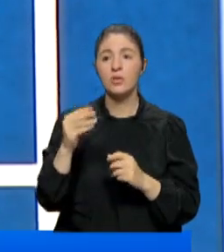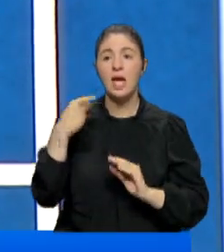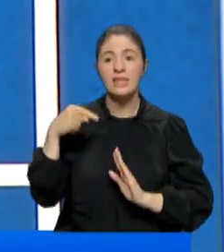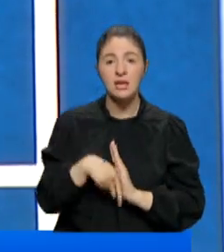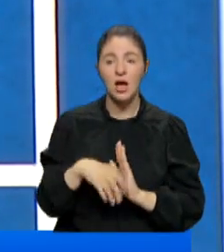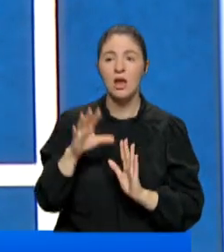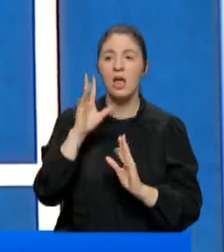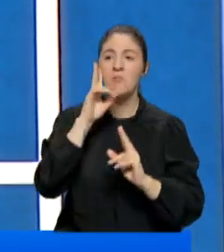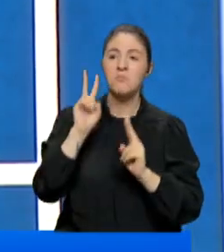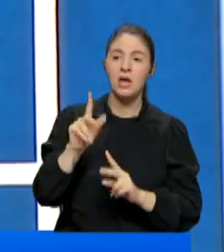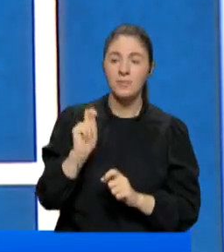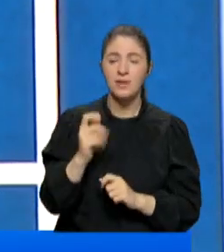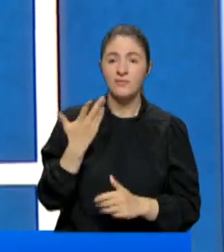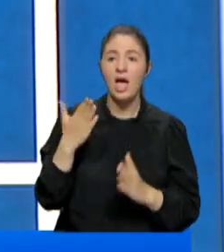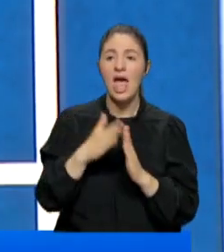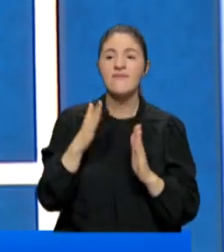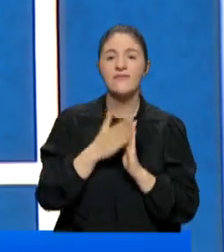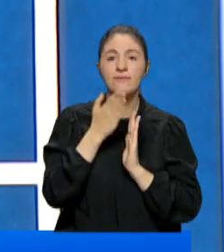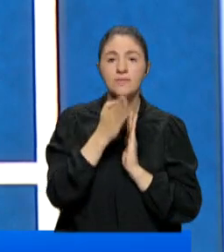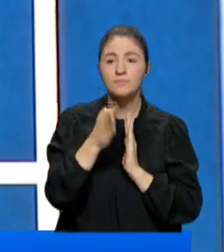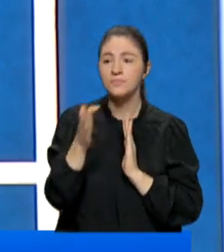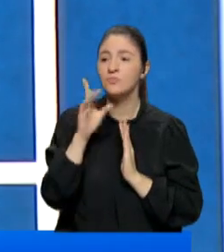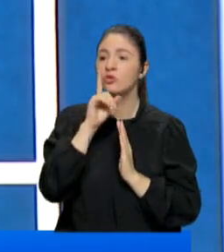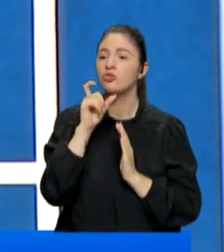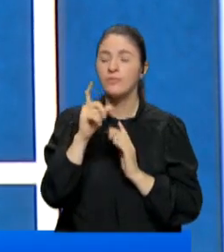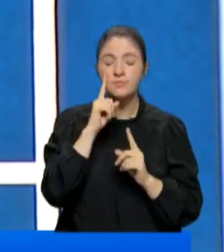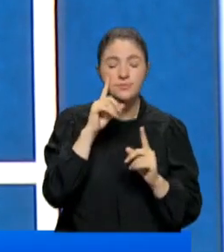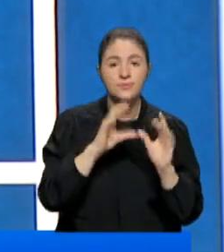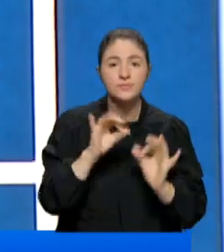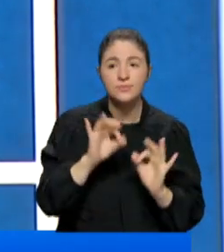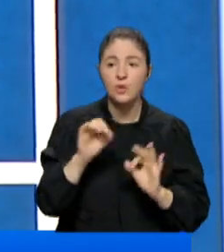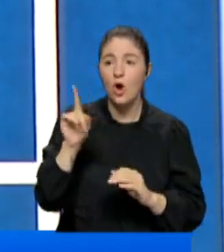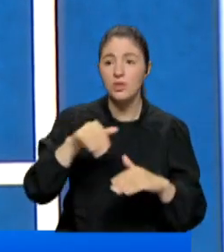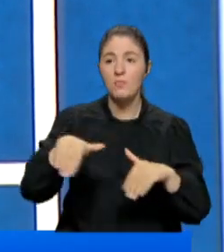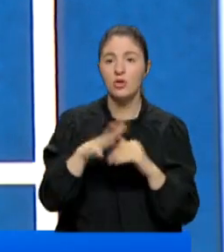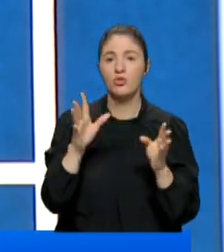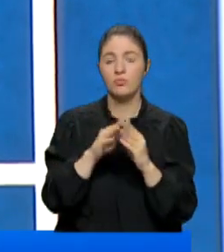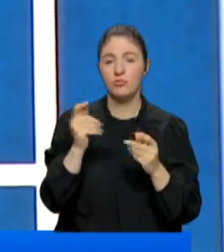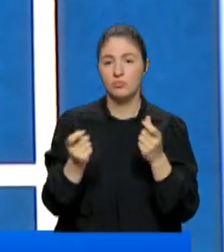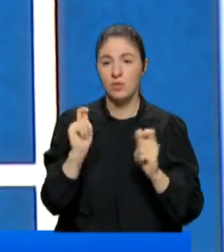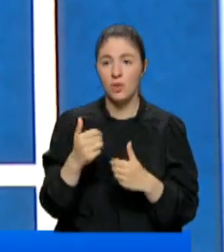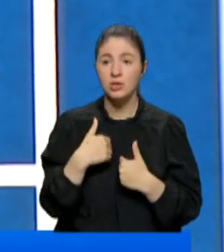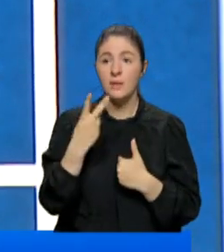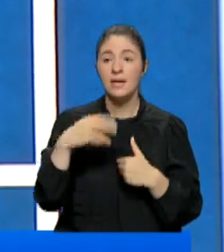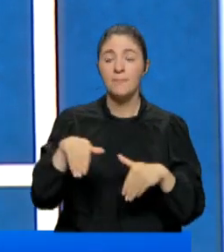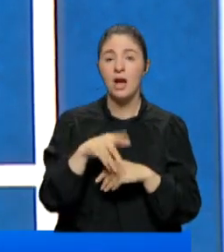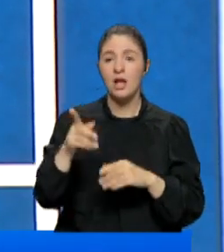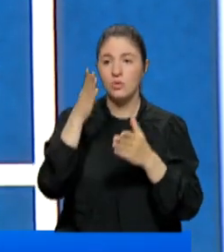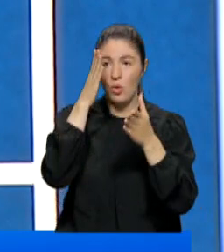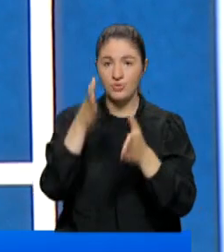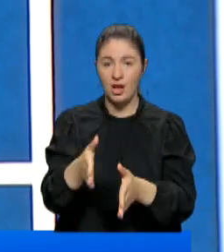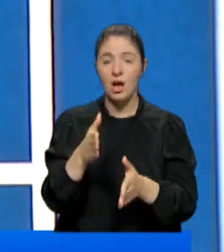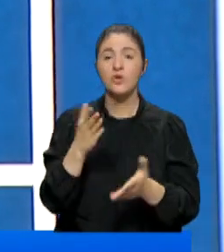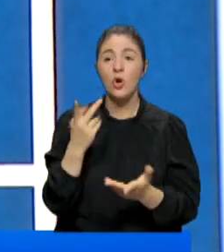detaylı ele aldık. Ve ev ev dolaşıyoruz, anketler yapıyoruz. 10 mahallede toplam çalışma yapıyoruz ama 2 mahallede